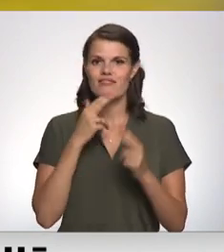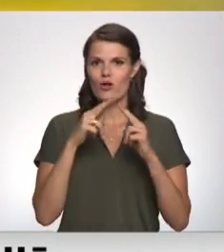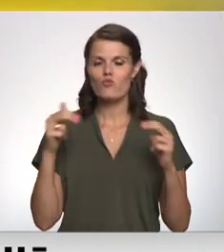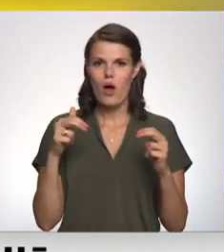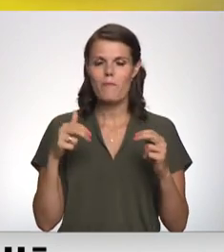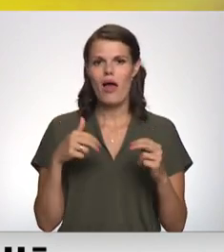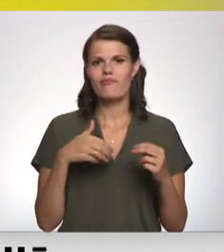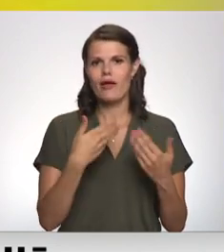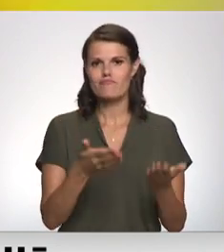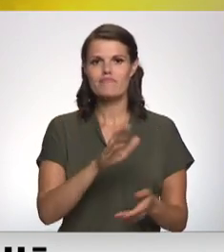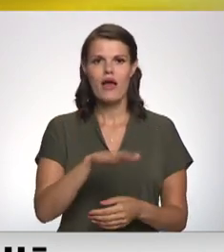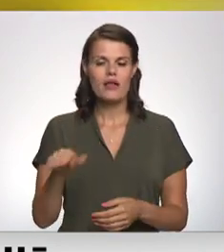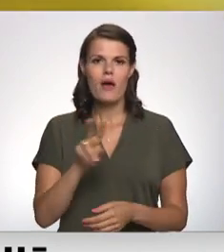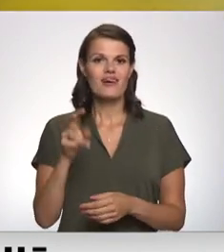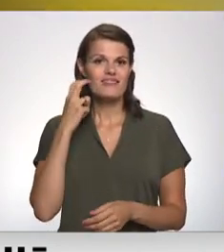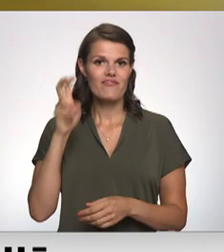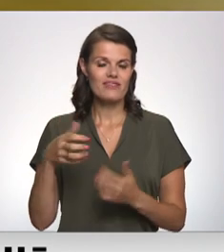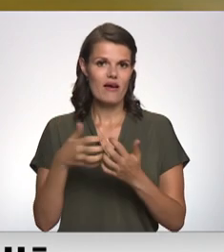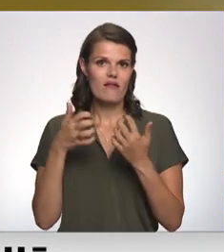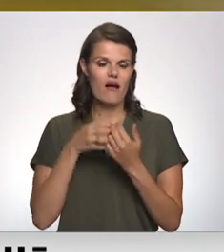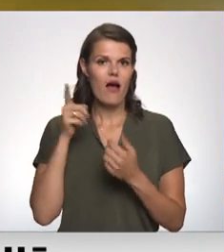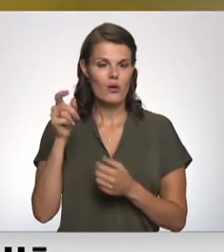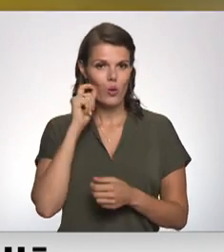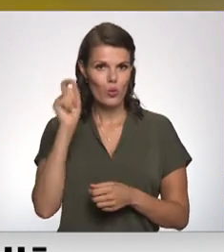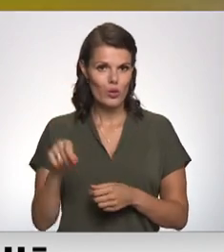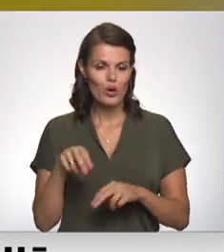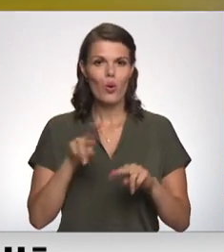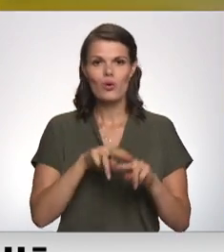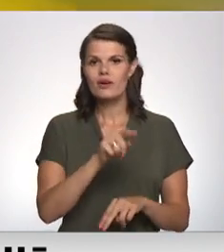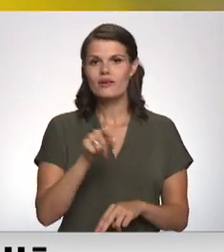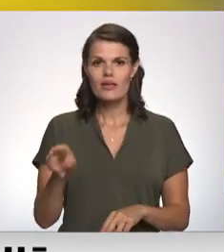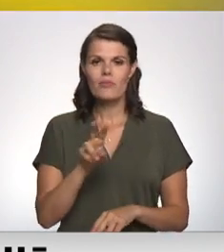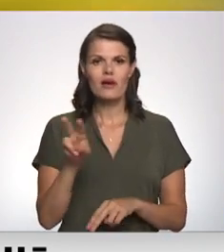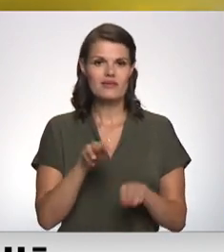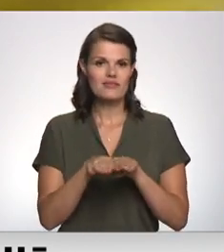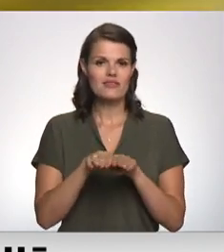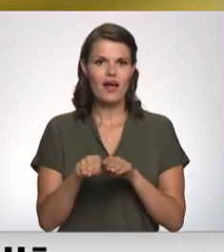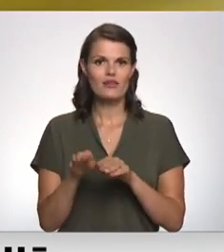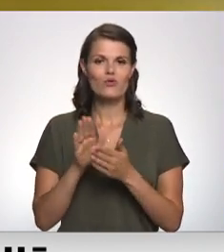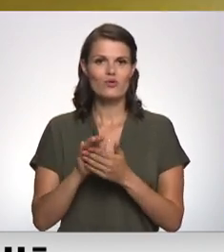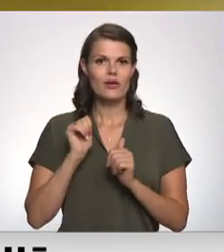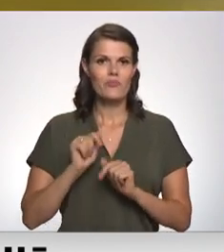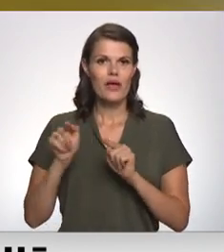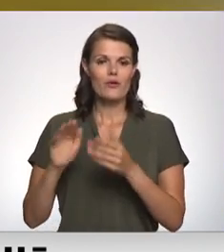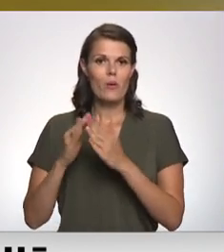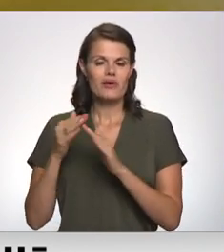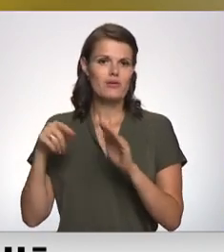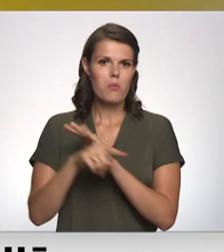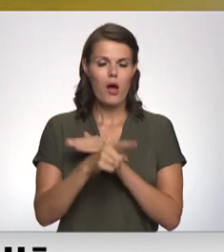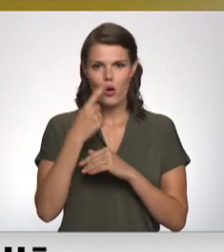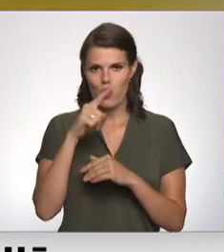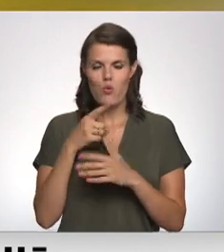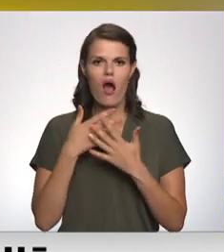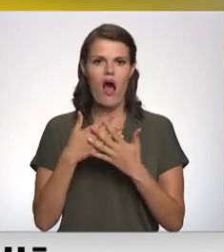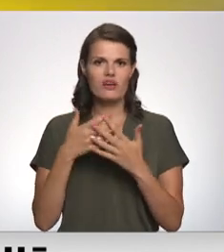bērniem, tiem, kuru vecāki šobrīd karo pirmajās frontes līnijās, un tiem, kuri uz salīdzinoši mierīgo Čortkivu bija bēguši no aktīvās